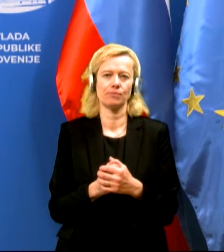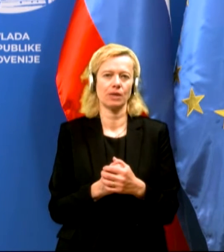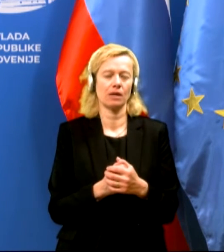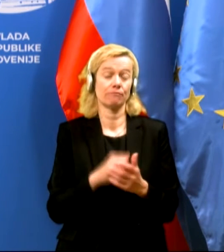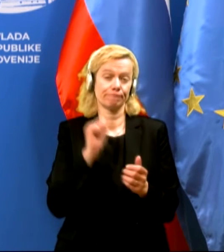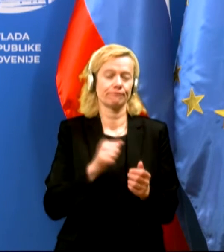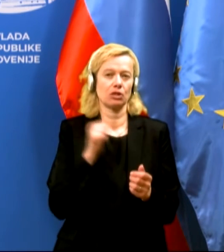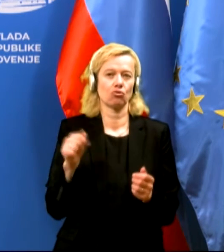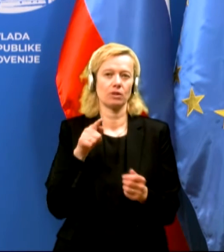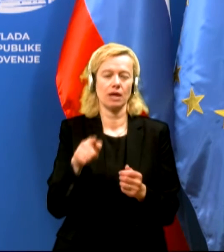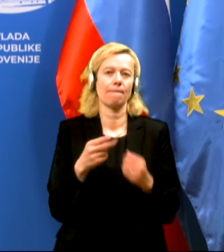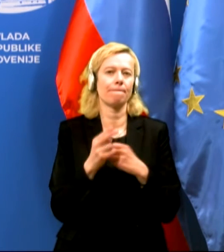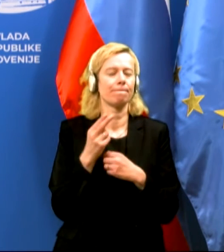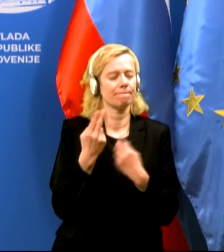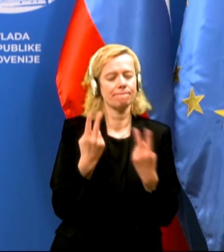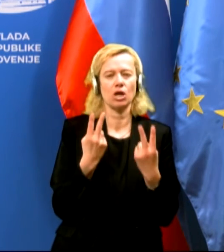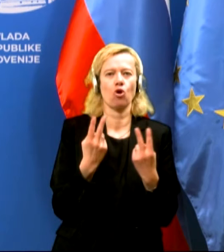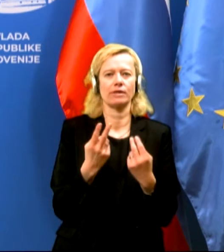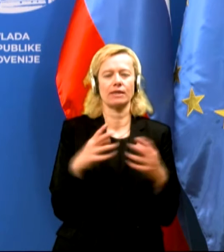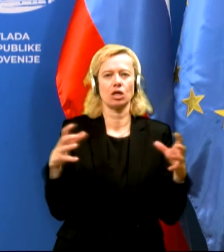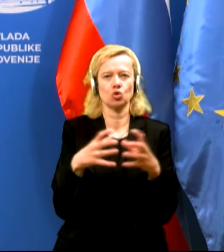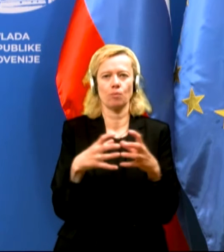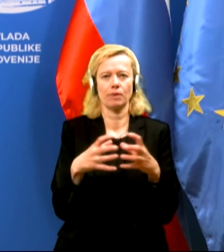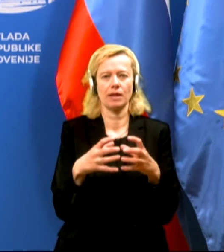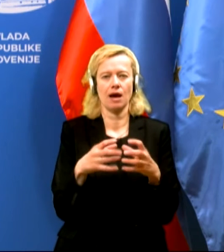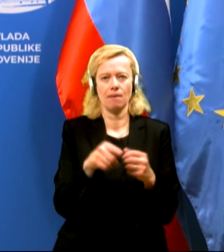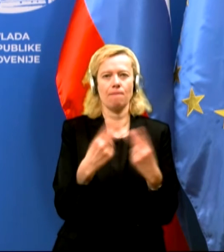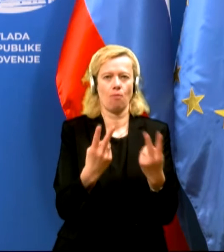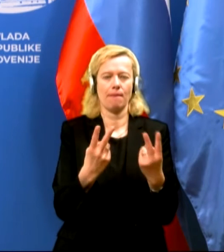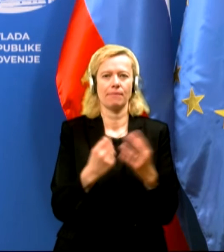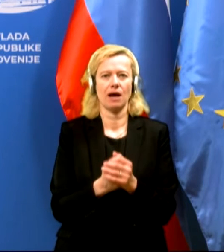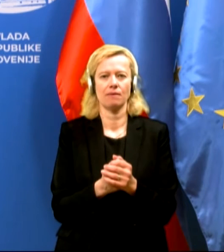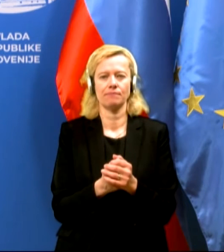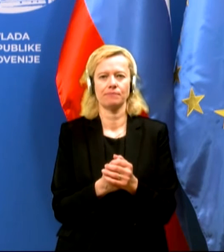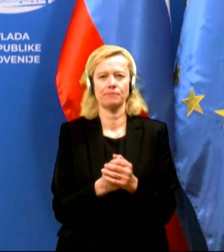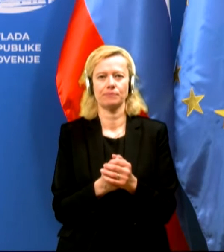zato je ta prioritetna skupina pomembna in